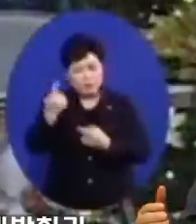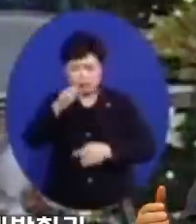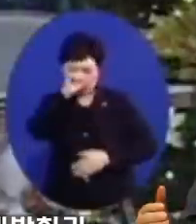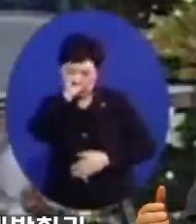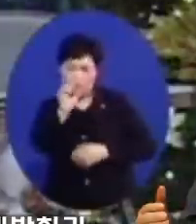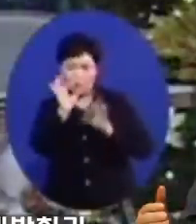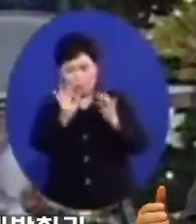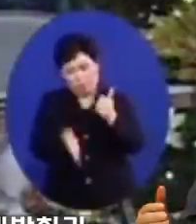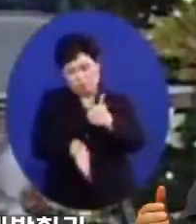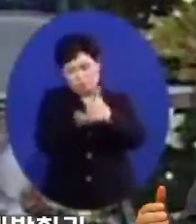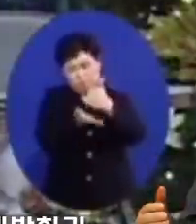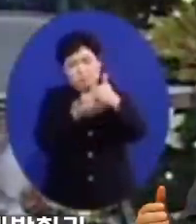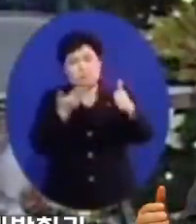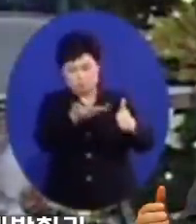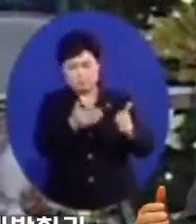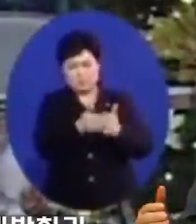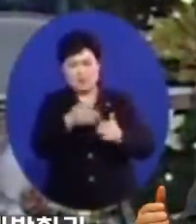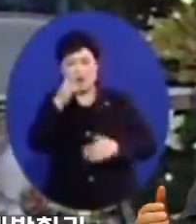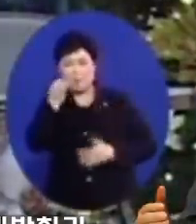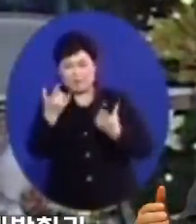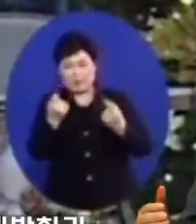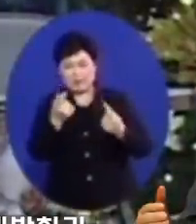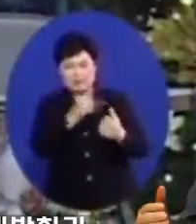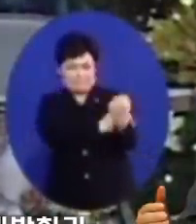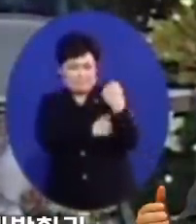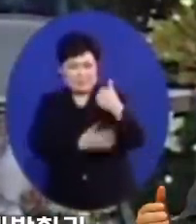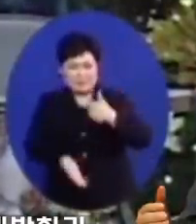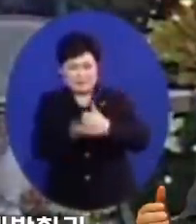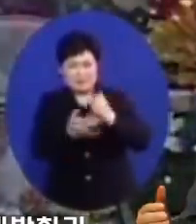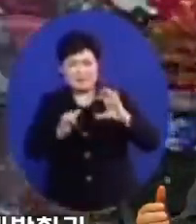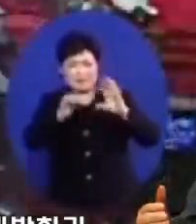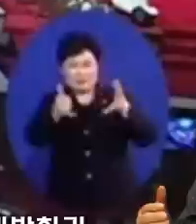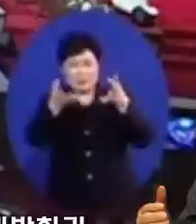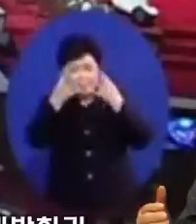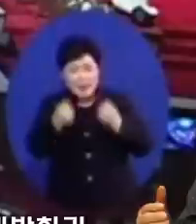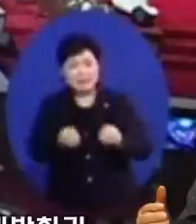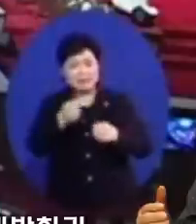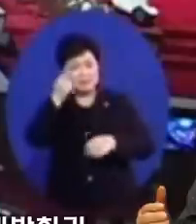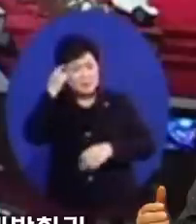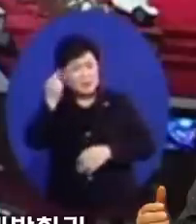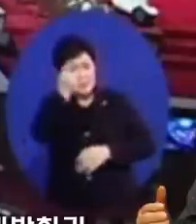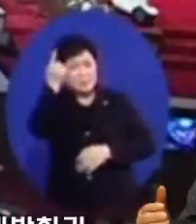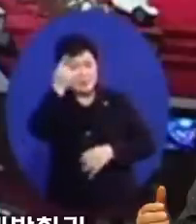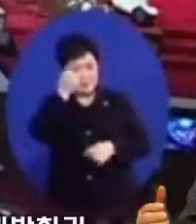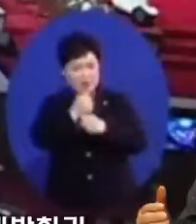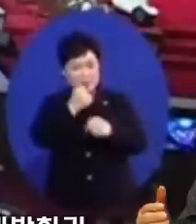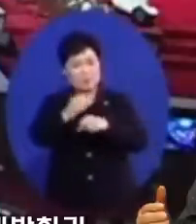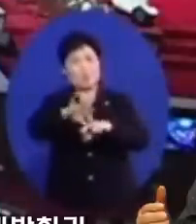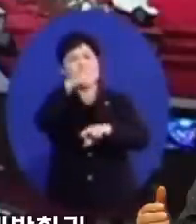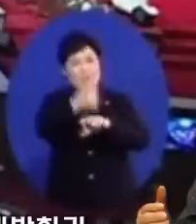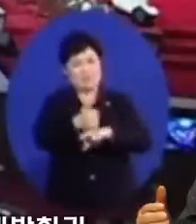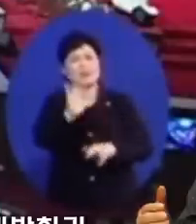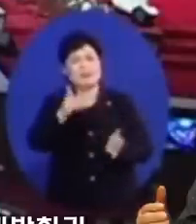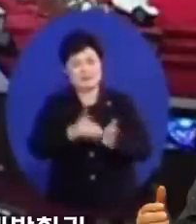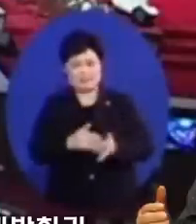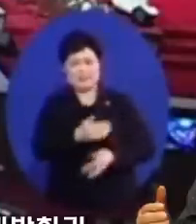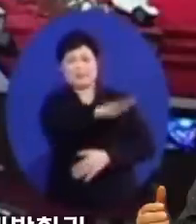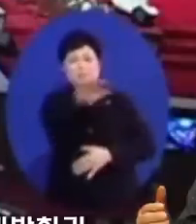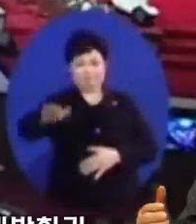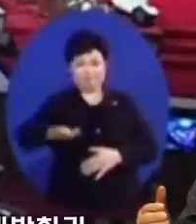격려를 해준 것입니다. 어머니의 이러한 격려로 그는 세계에서 가장 많은 것들을 발명한 발명왕이 될 수가 있는 것입니다.